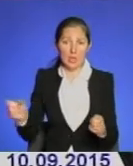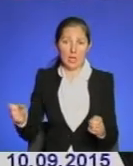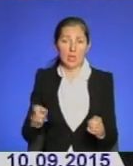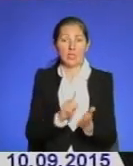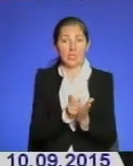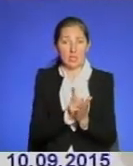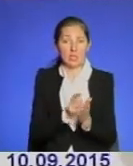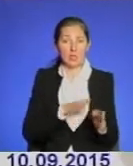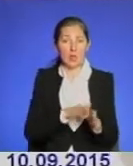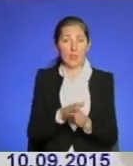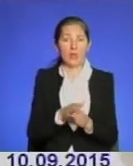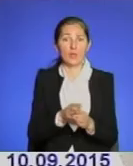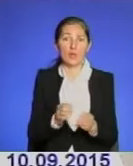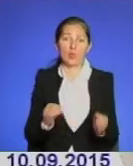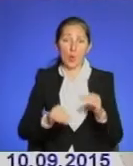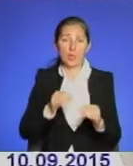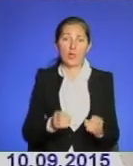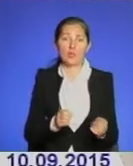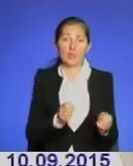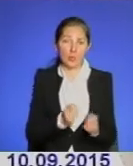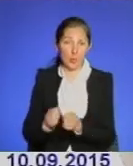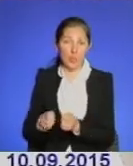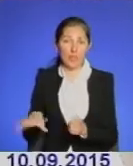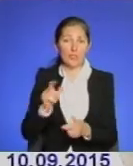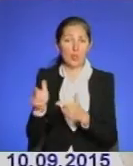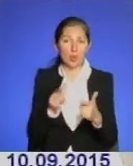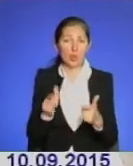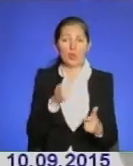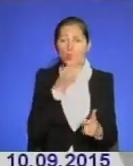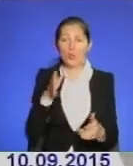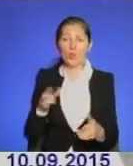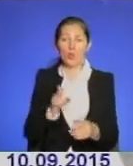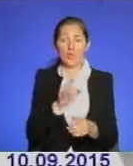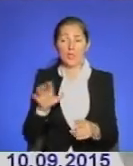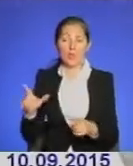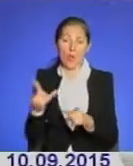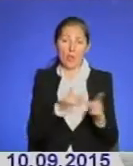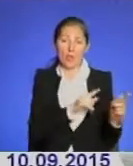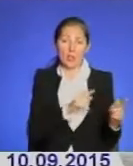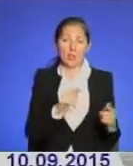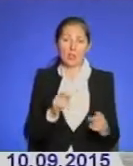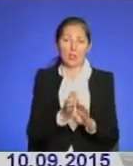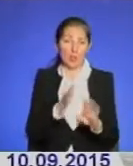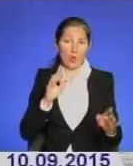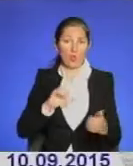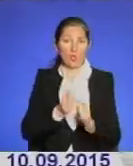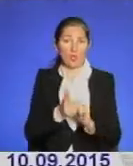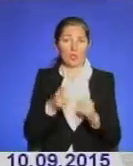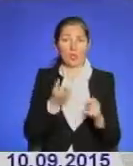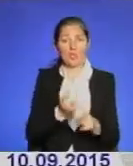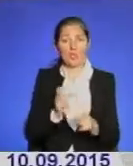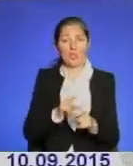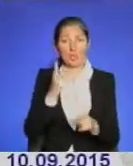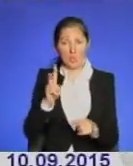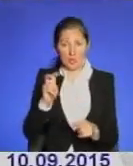будь-яку хвилину вирушити на чергову ротацію. Сьогодні у Тернопільській бригаді більше 200 контрактників і строковиків.